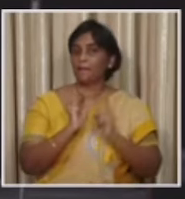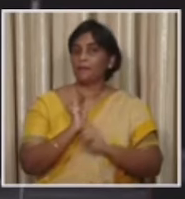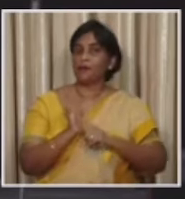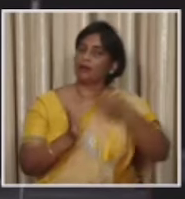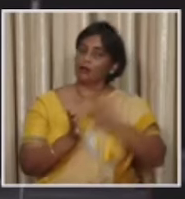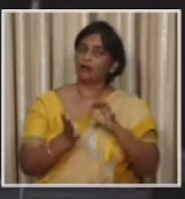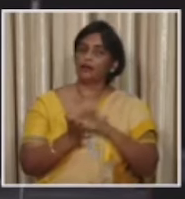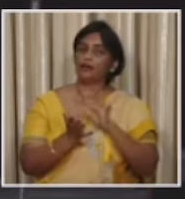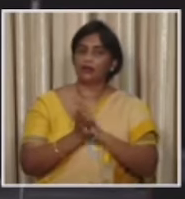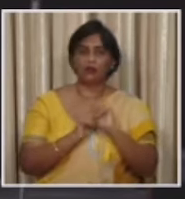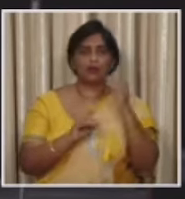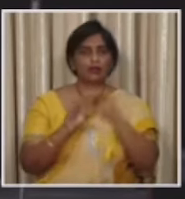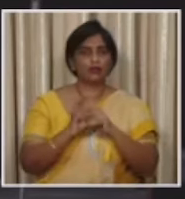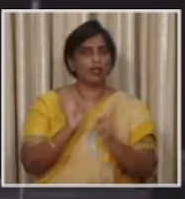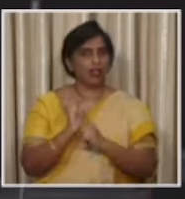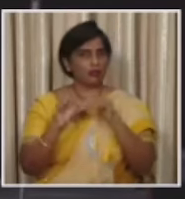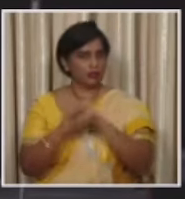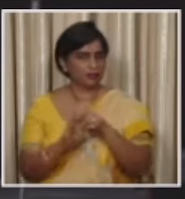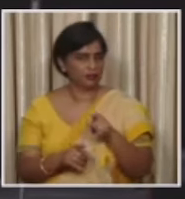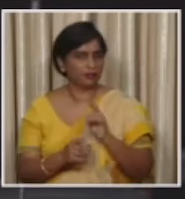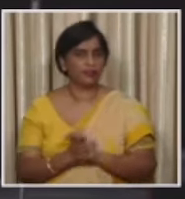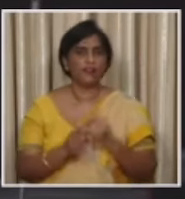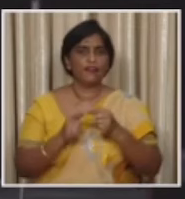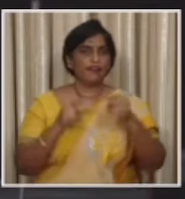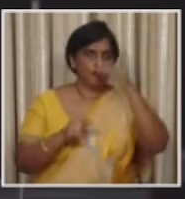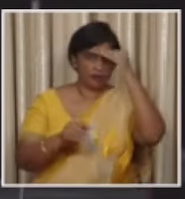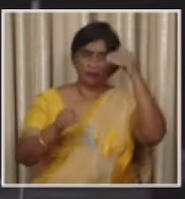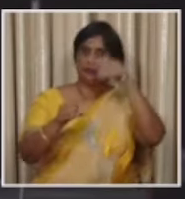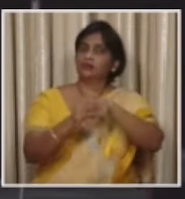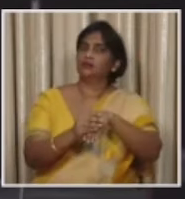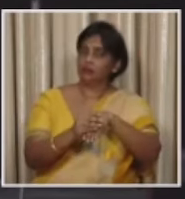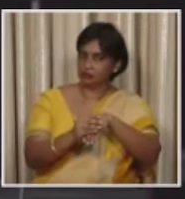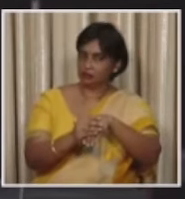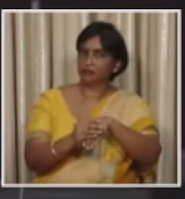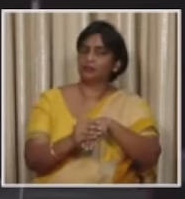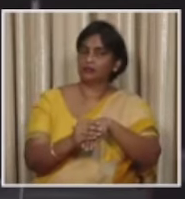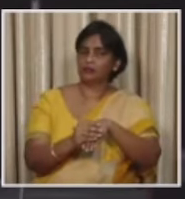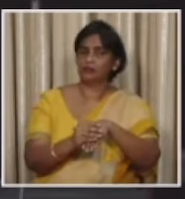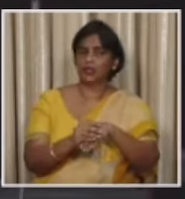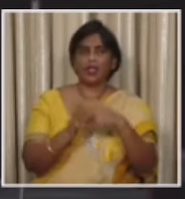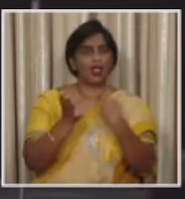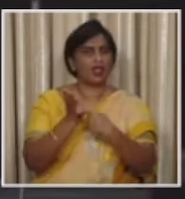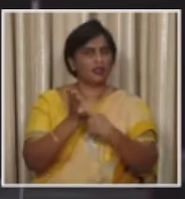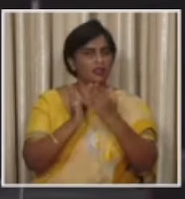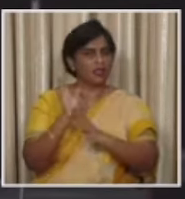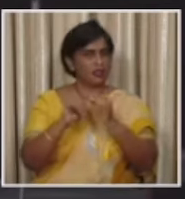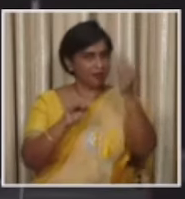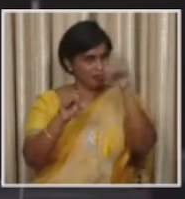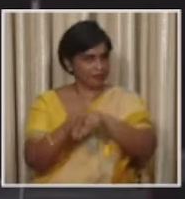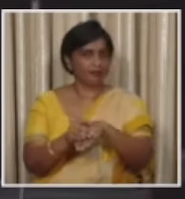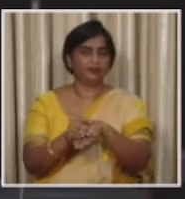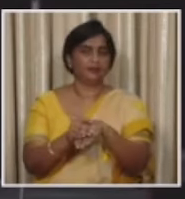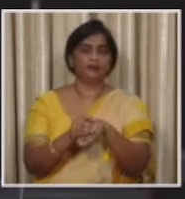මම බැලුවා කවුද පාර්ලිමේන්තුවේදී කිරියල් ඇමතුමා ඉඳලා තියෙනවා, විපක්ෂ නායකතුමා ඒ වෙලාවේ නියෝජනය කරලා තියෙනවා, මම හිතන්නේ රංජිත් මද්දුම් බණ්ඩාර මන්ත්‍රීතුමා ඒ